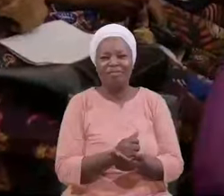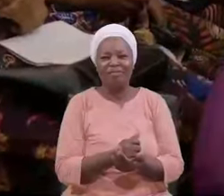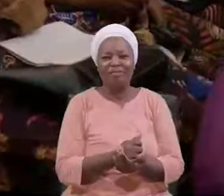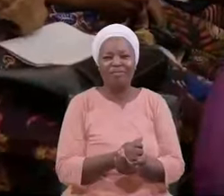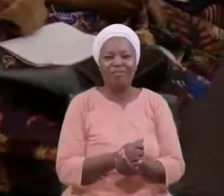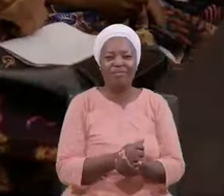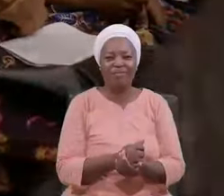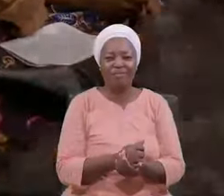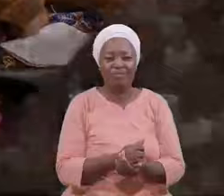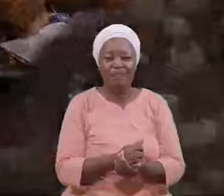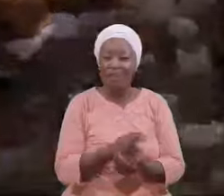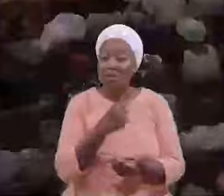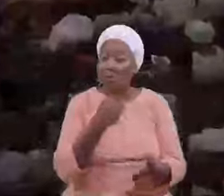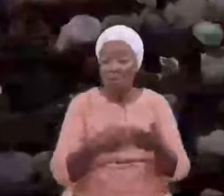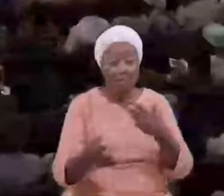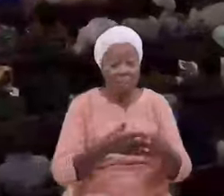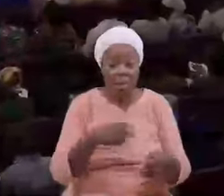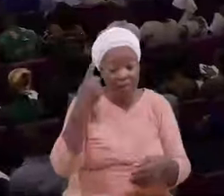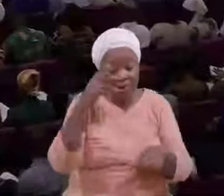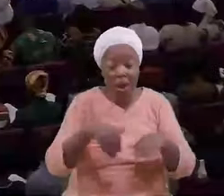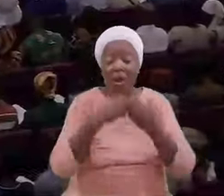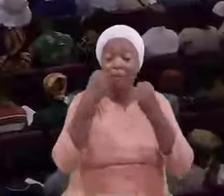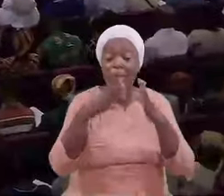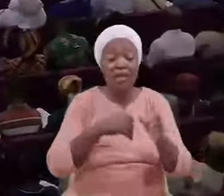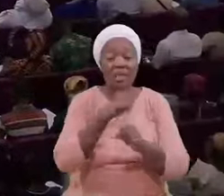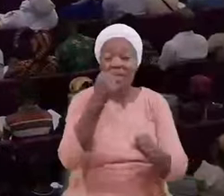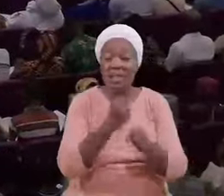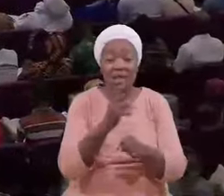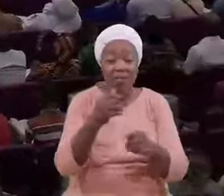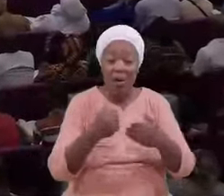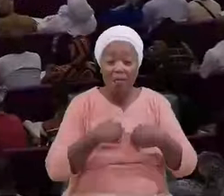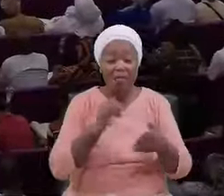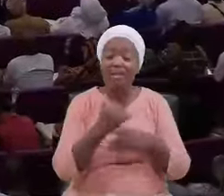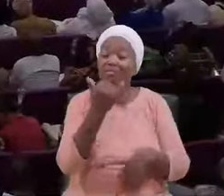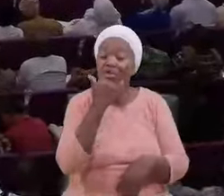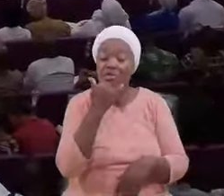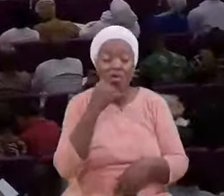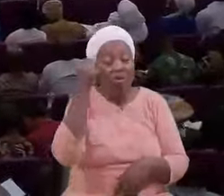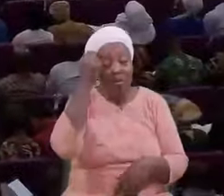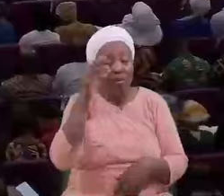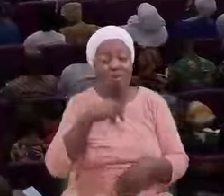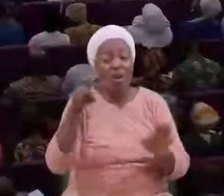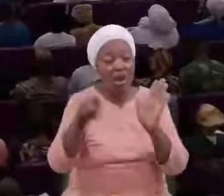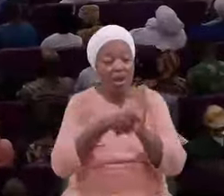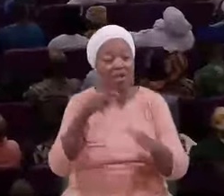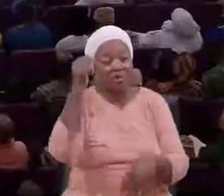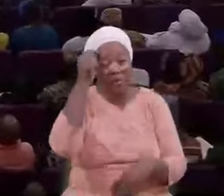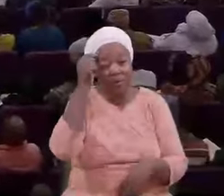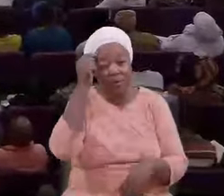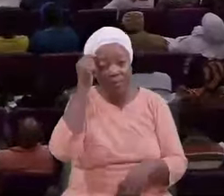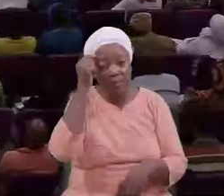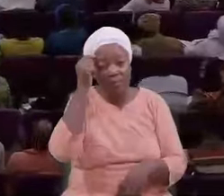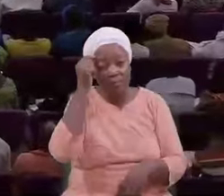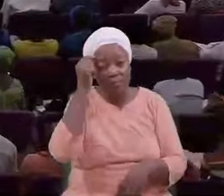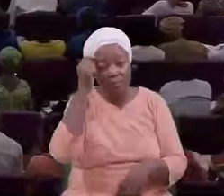Quelles que soient les années que vous avez de mauvaises pensées, des pensées négatives,